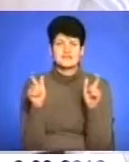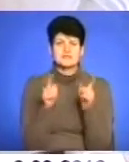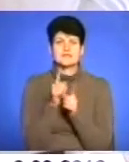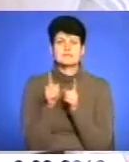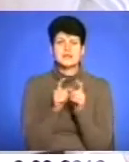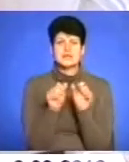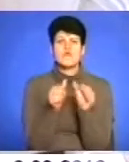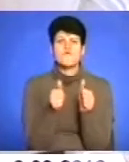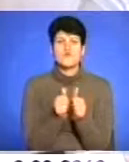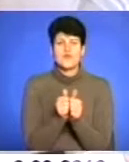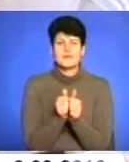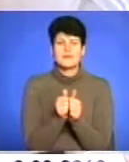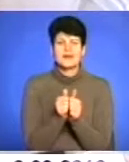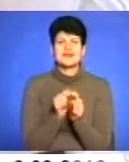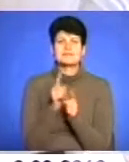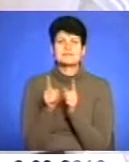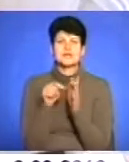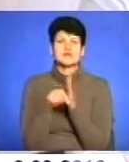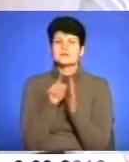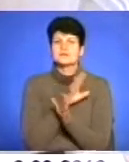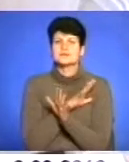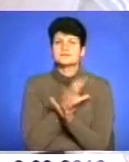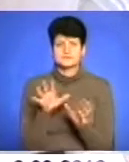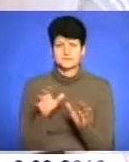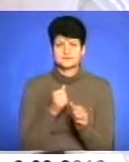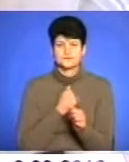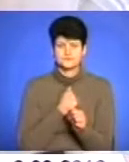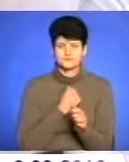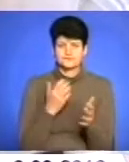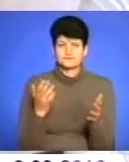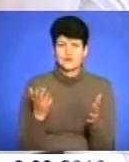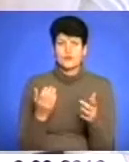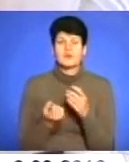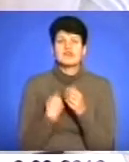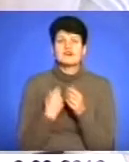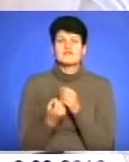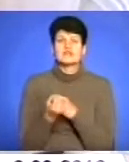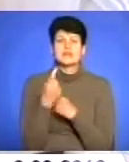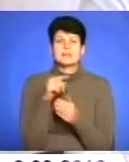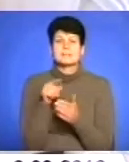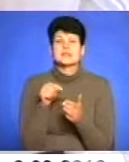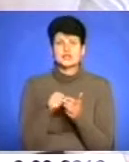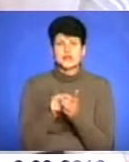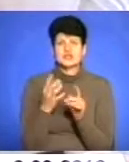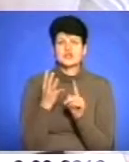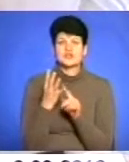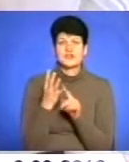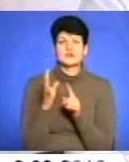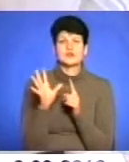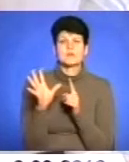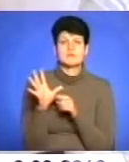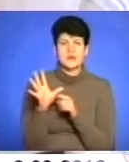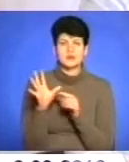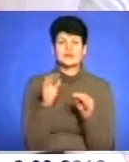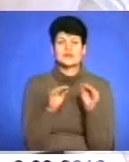форми, але зміна суті не відбулося, на жаль. Знову таки в мене виникає питання стосовно 4-5 складової